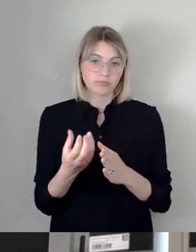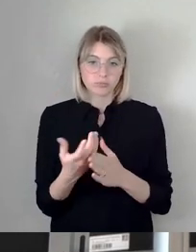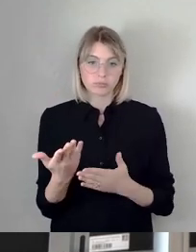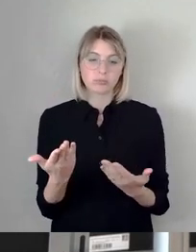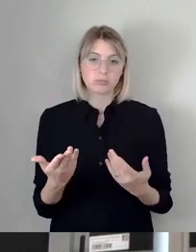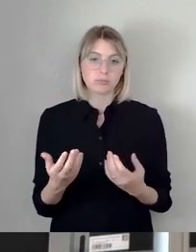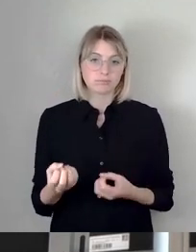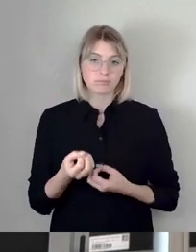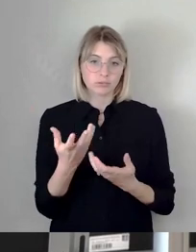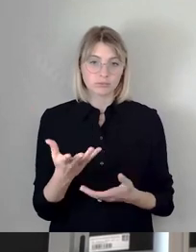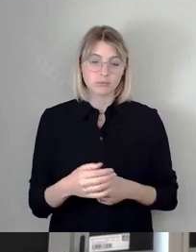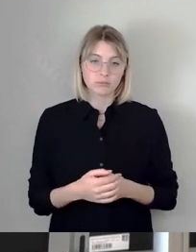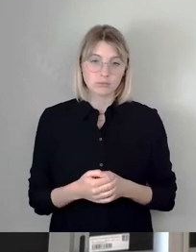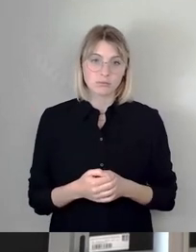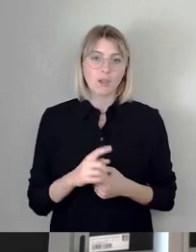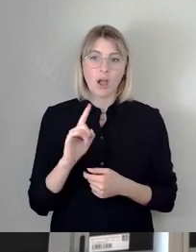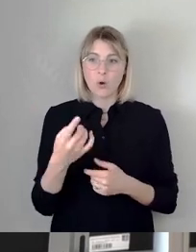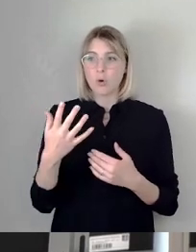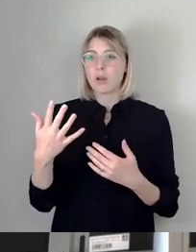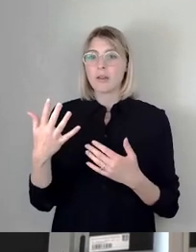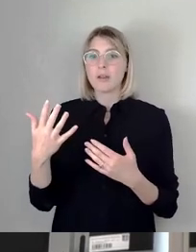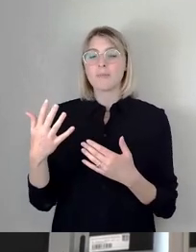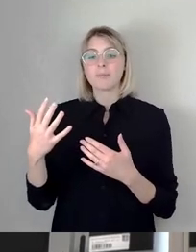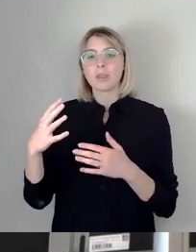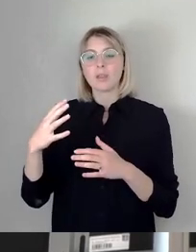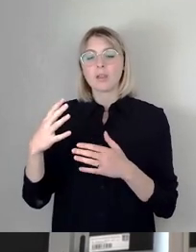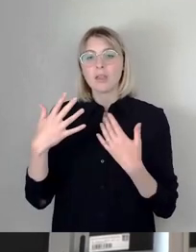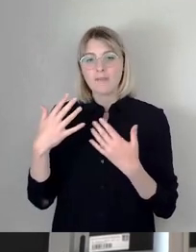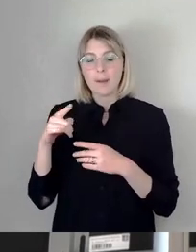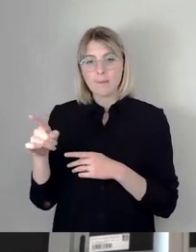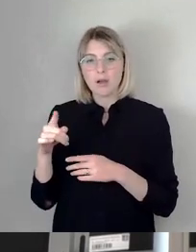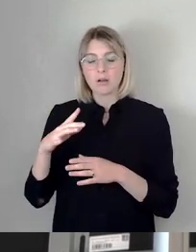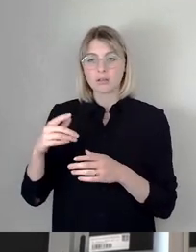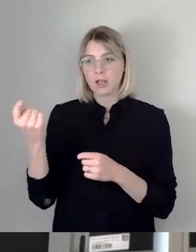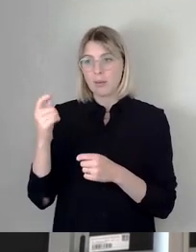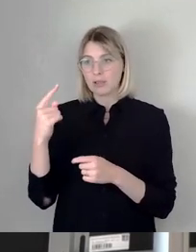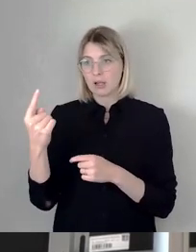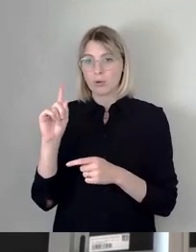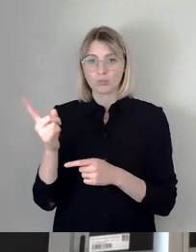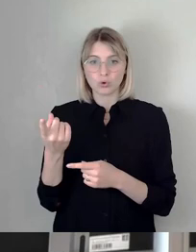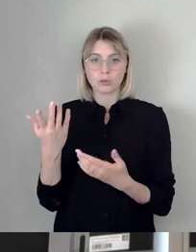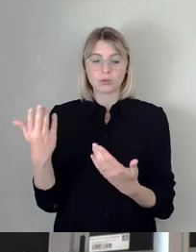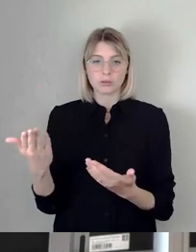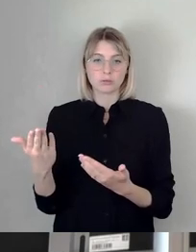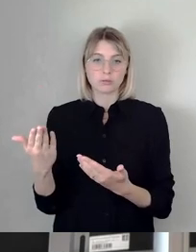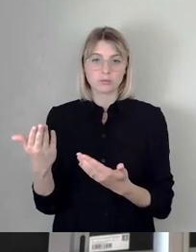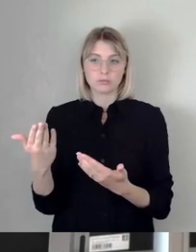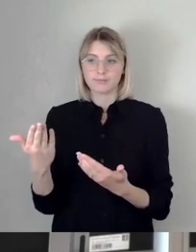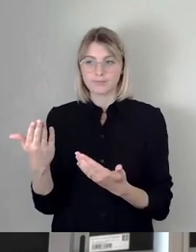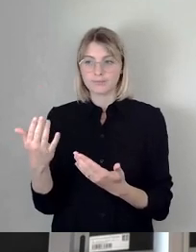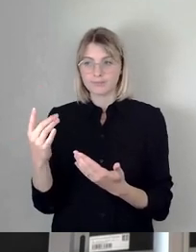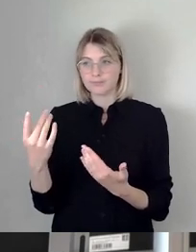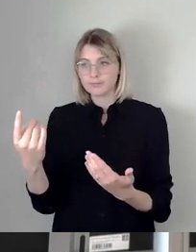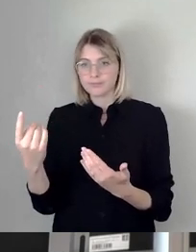Das müssen dann nämlich vor allen Dingen die Gewerbetreibenden vor Ort ausbaden, denn die Gefahr einer Verdrängung von Gewerbetreibenden aus einem dann eindeutig als